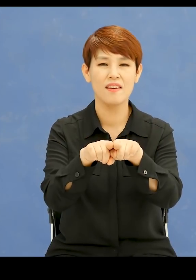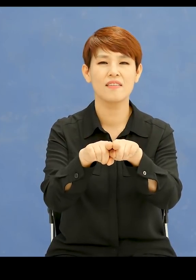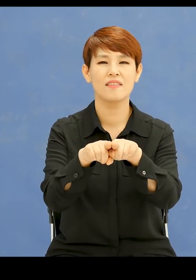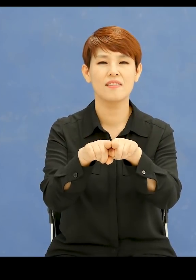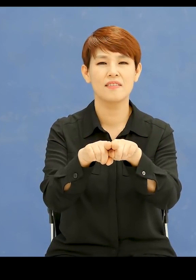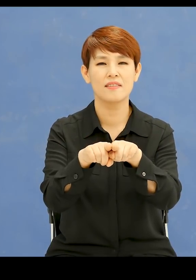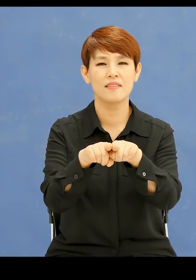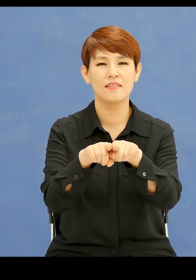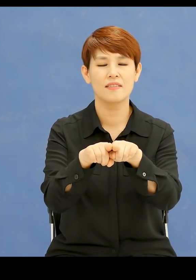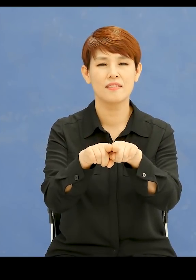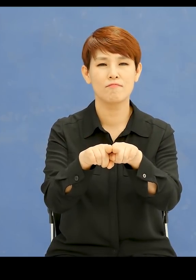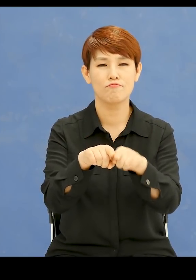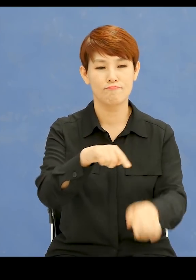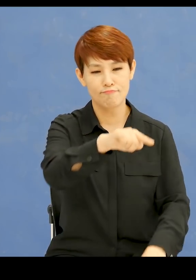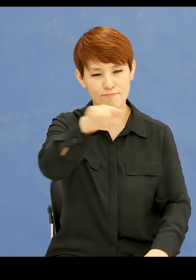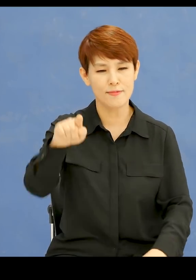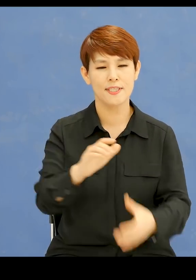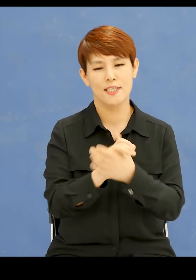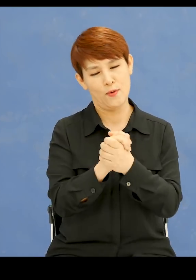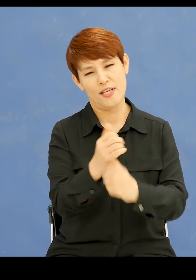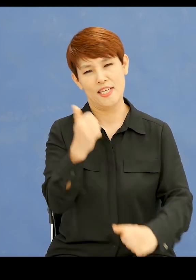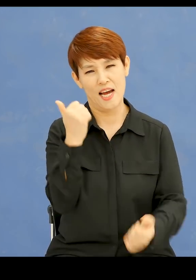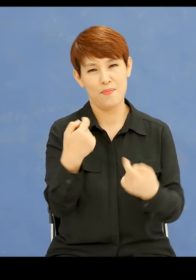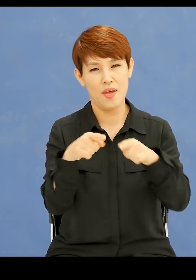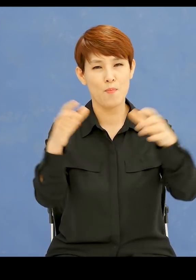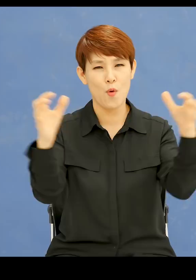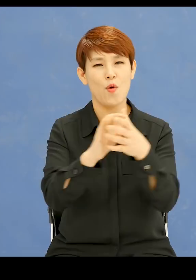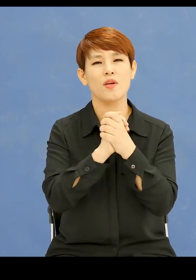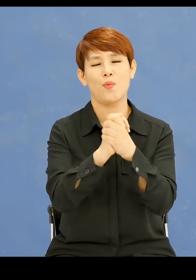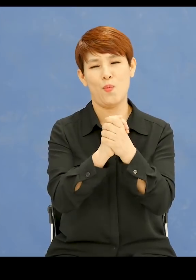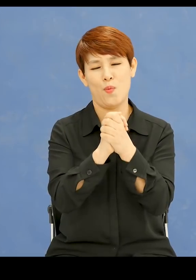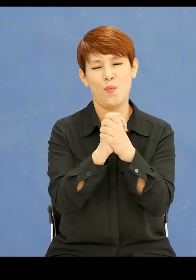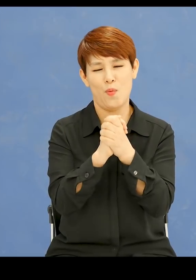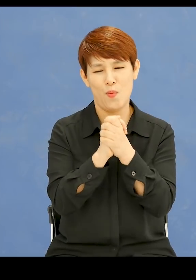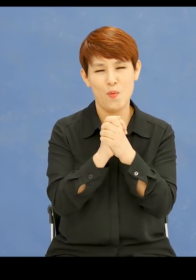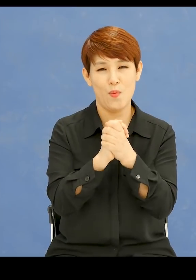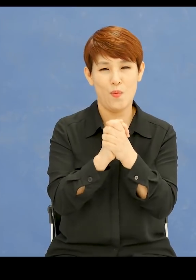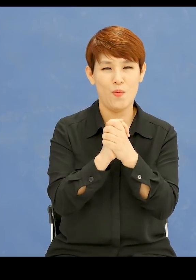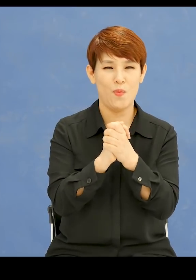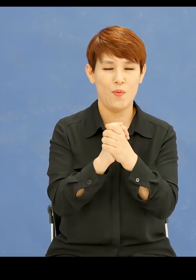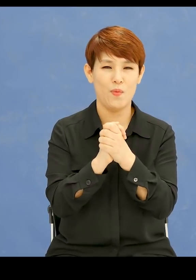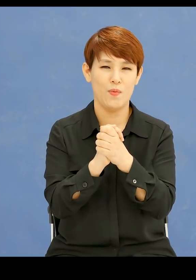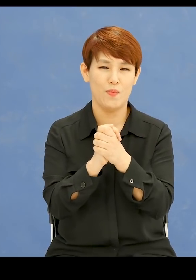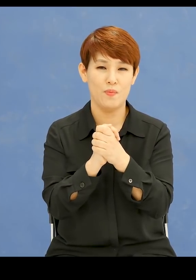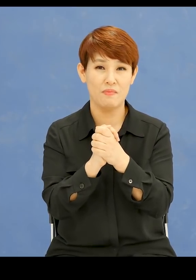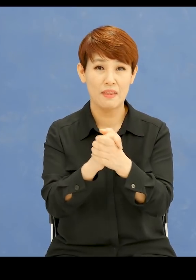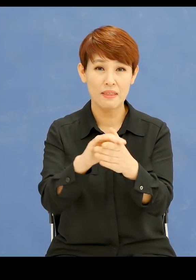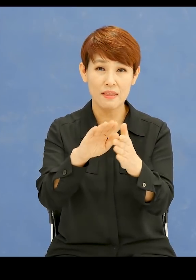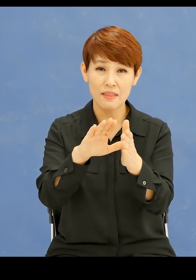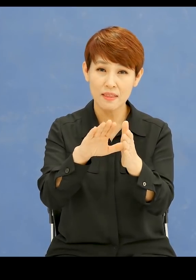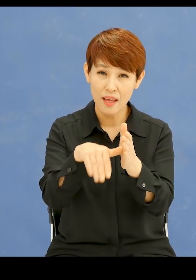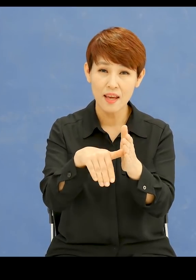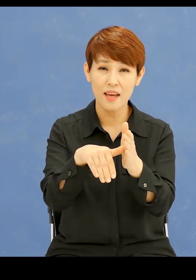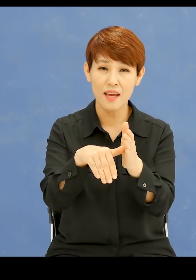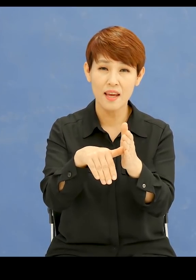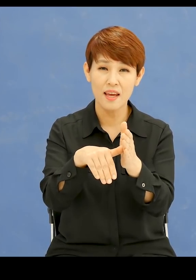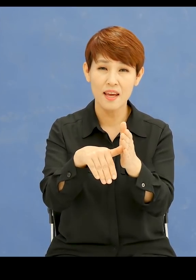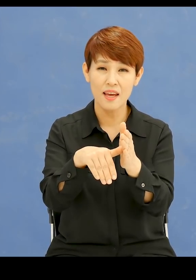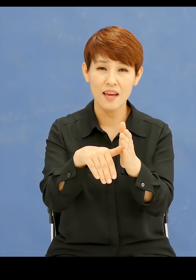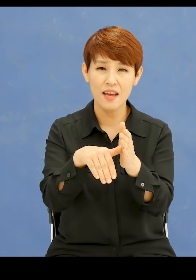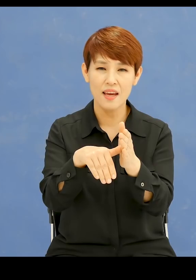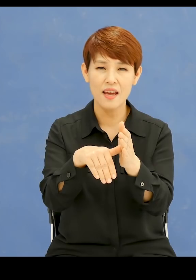상관없이 야 이제 우리들끼리 기도하자 그래서 친구들끼리 모여서 막 기도를 하게 됩니다. 그때 이제 소위